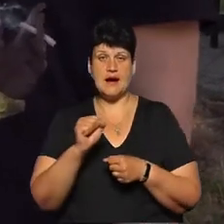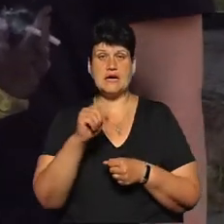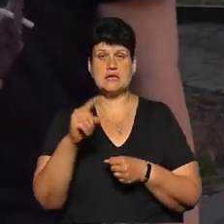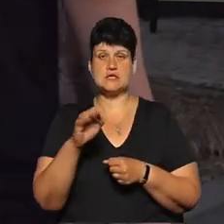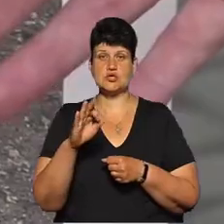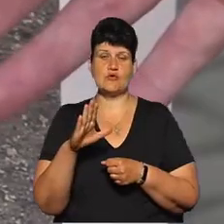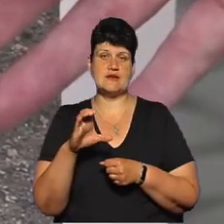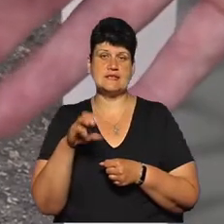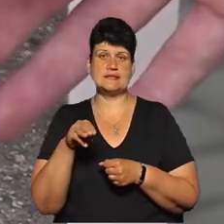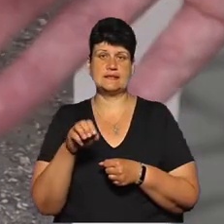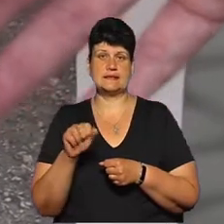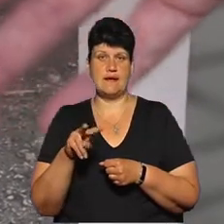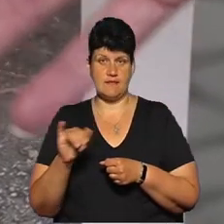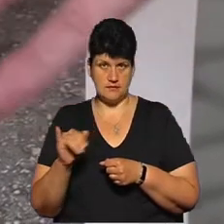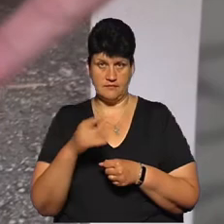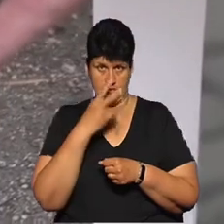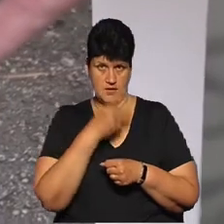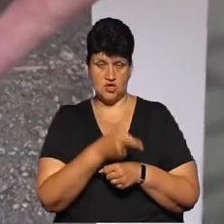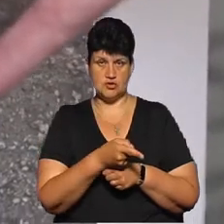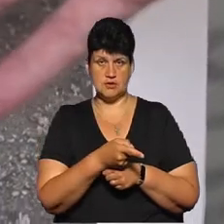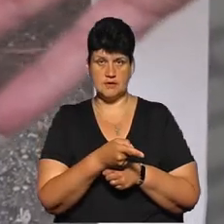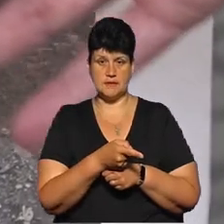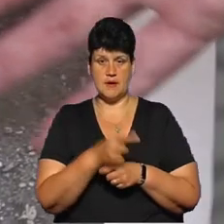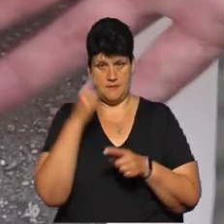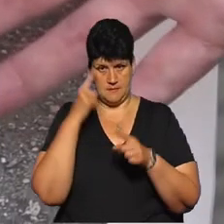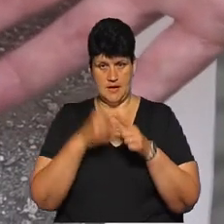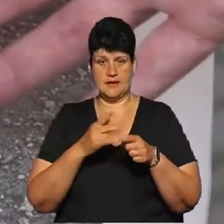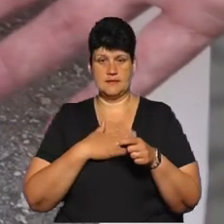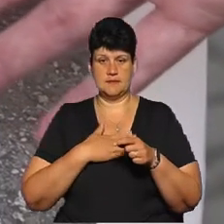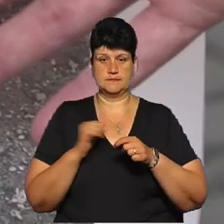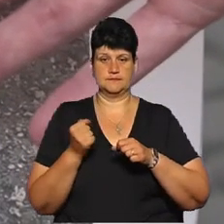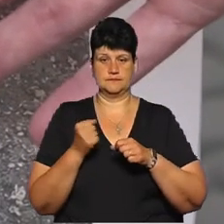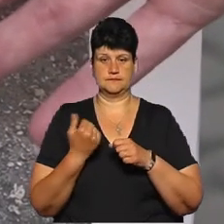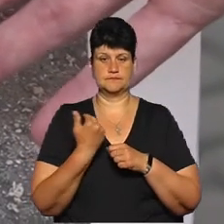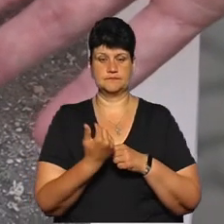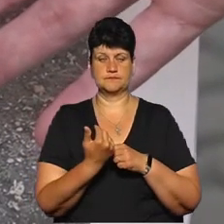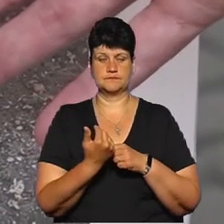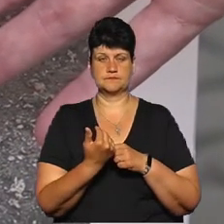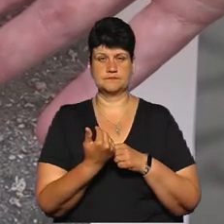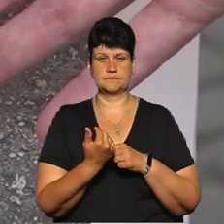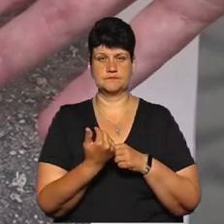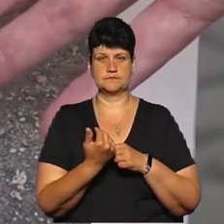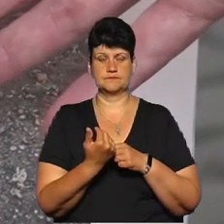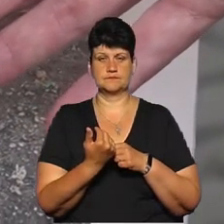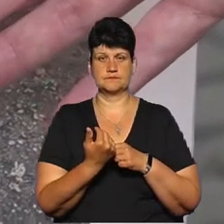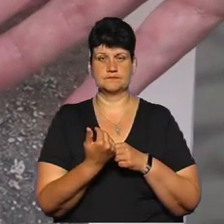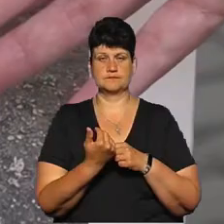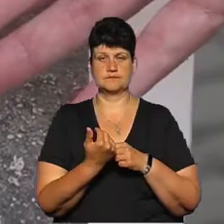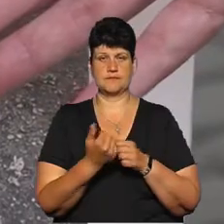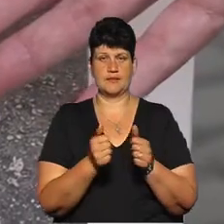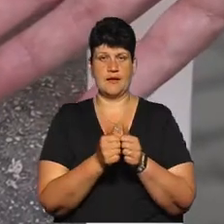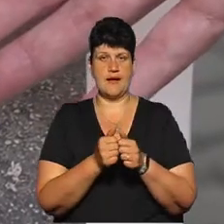як бачите, брат мій та побратим його на фоні з ракетою,